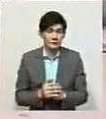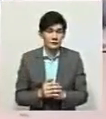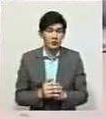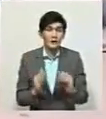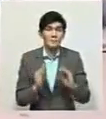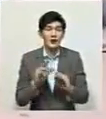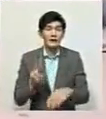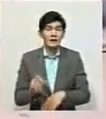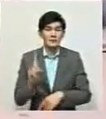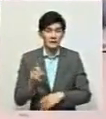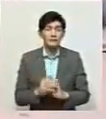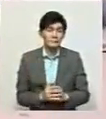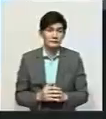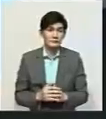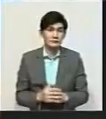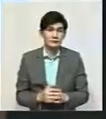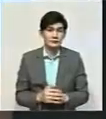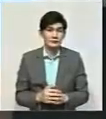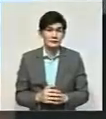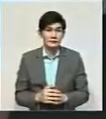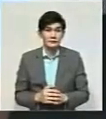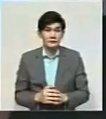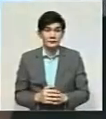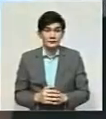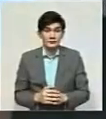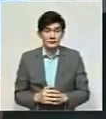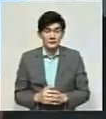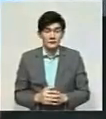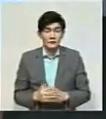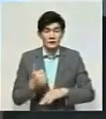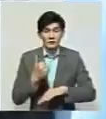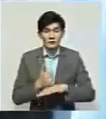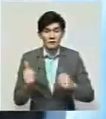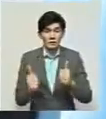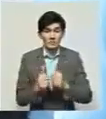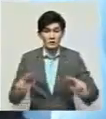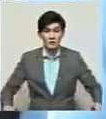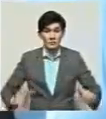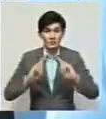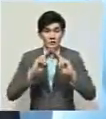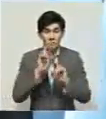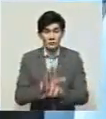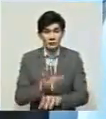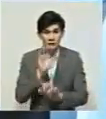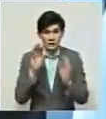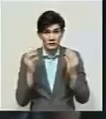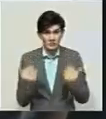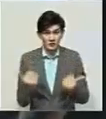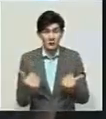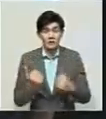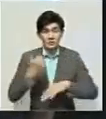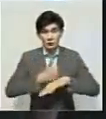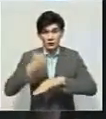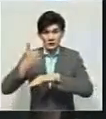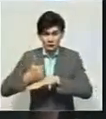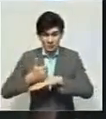น31หลังคาเรือนค่ะนายสุธีมากบุญรัฐมนตรีช่วยว่าการกระทรวงมหาดไทยพร้อมด้วยผู้บริห